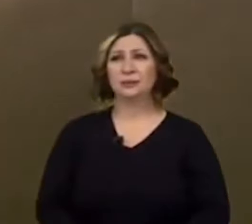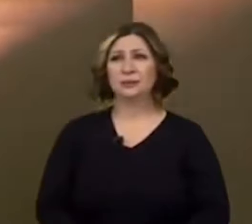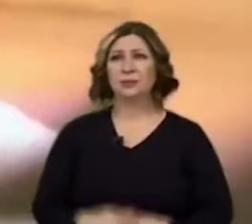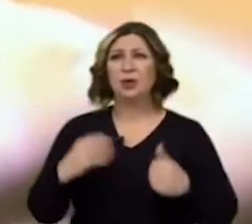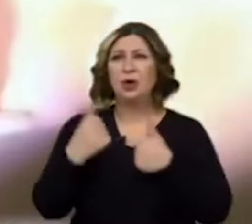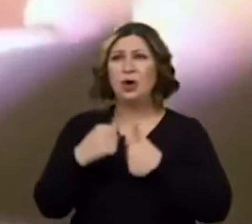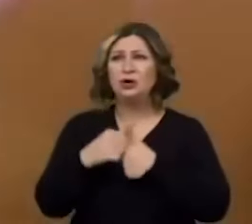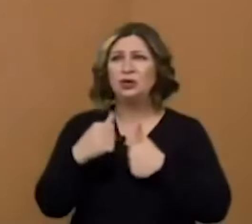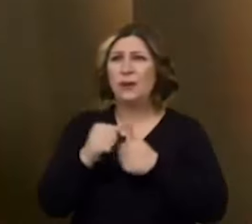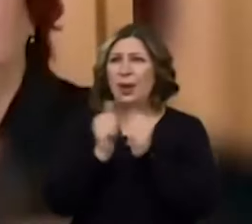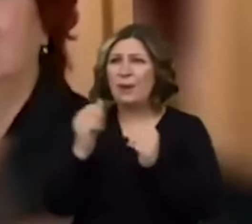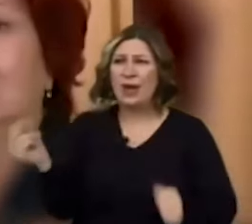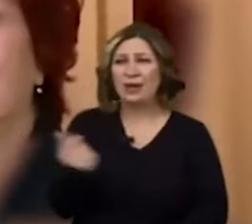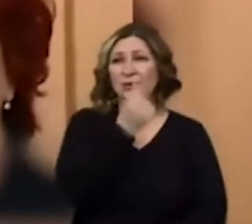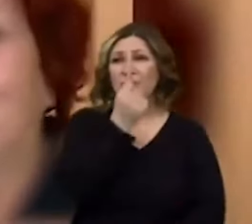Kocamı